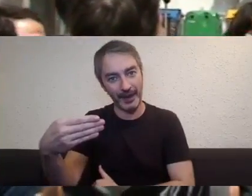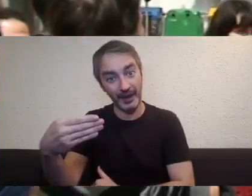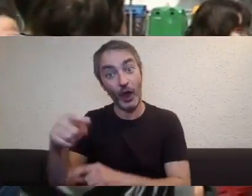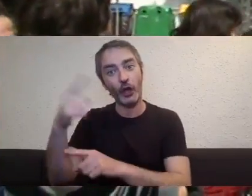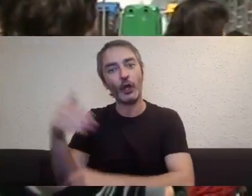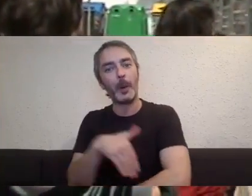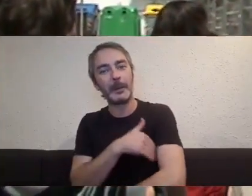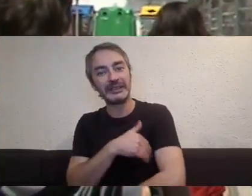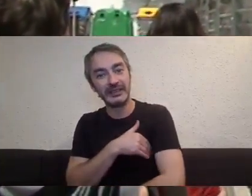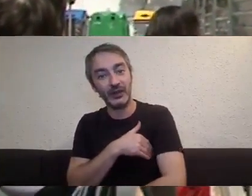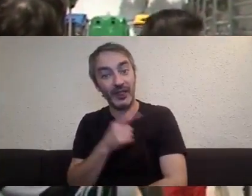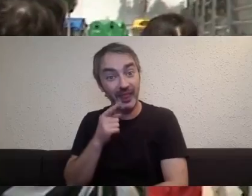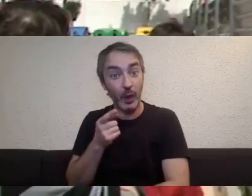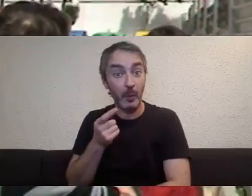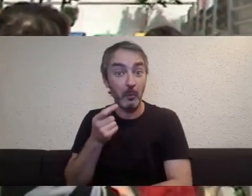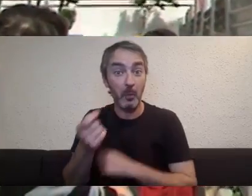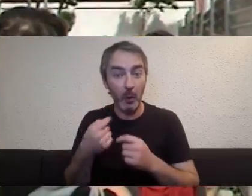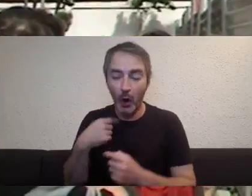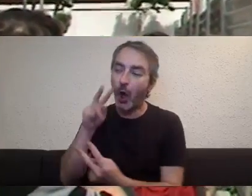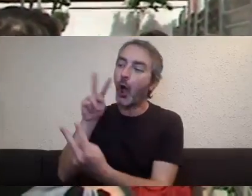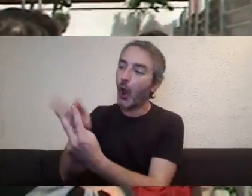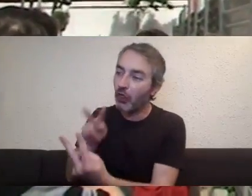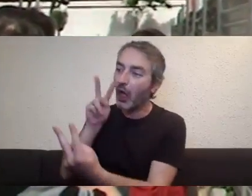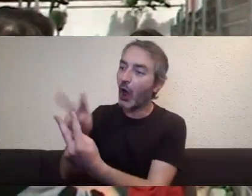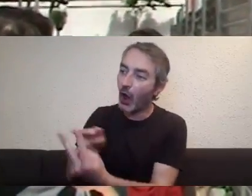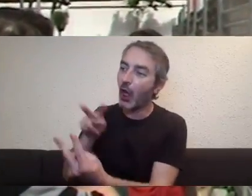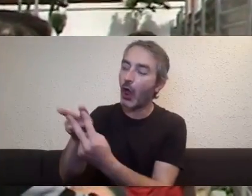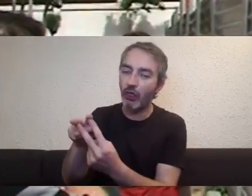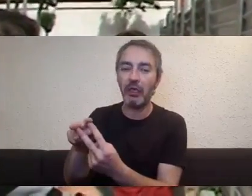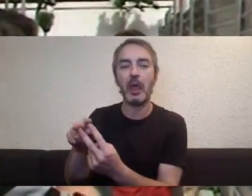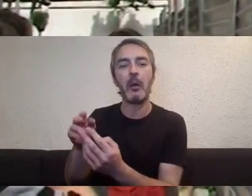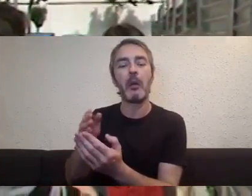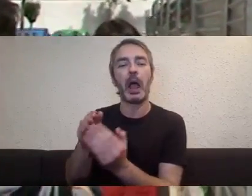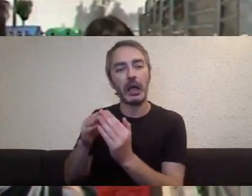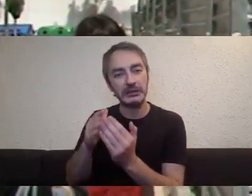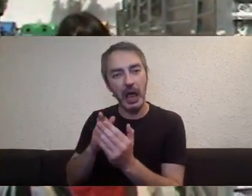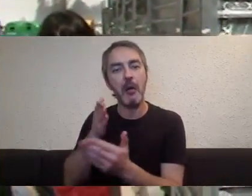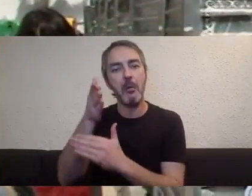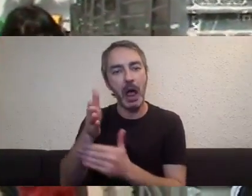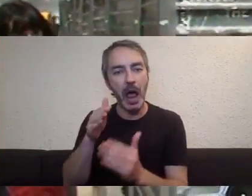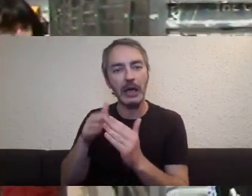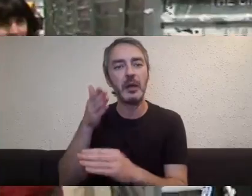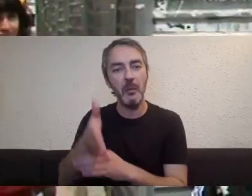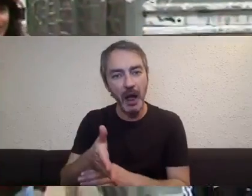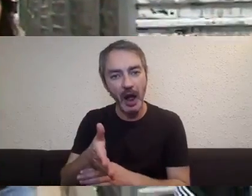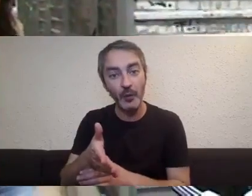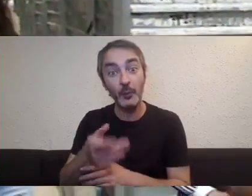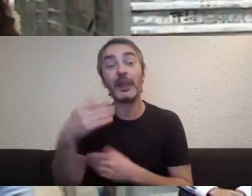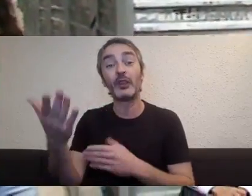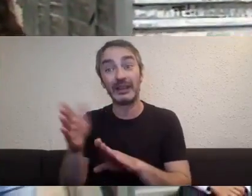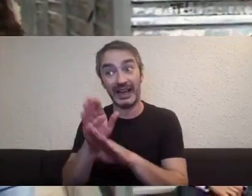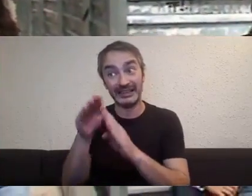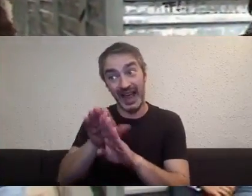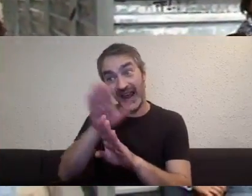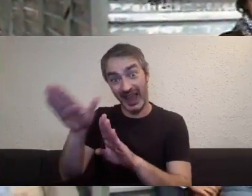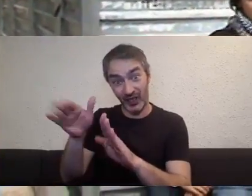l'institut, allò és el col·le de GB, això és més el batxillerat, doncs nosaltres a poc a poc doncs, havíem anat coneixent la gent d'allà, anàvem passant per casa,